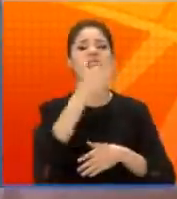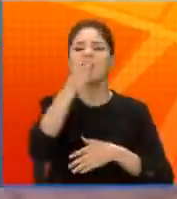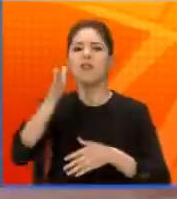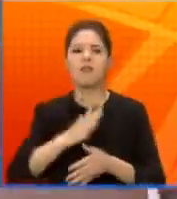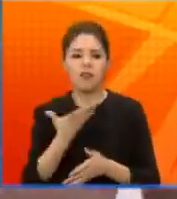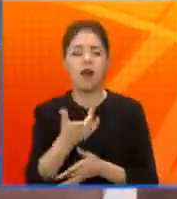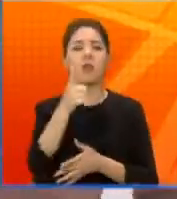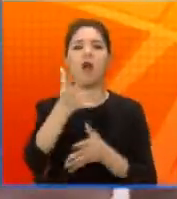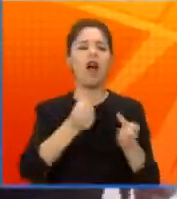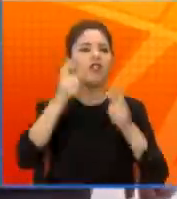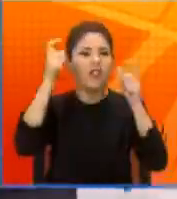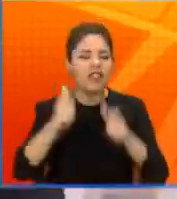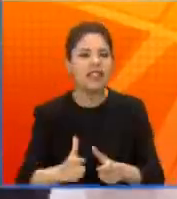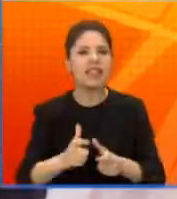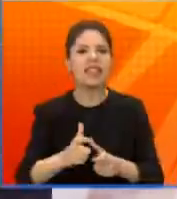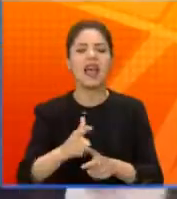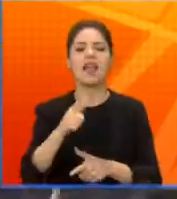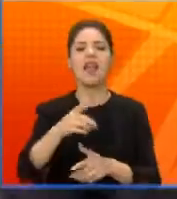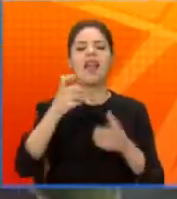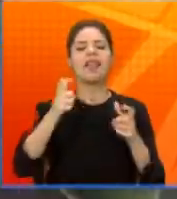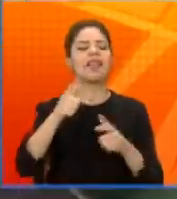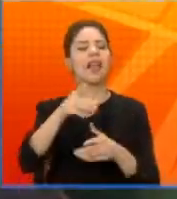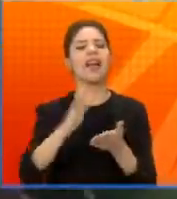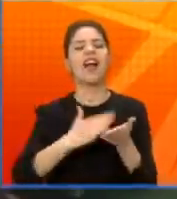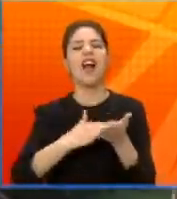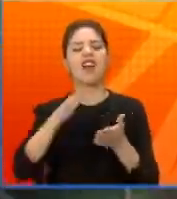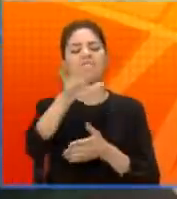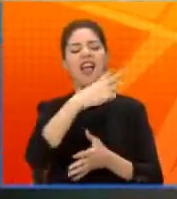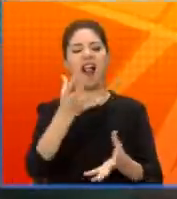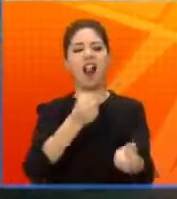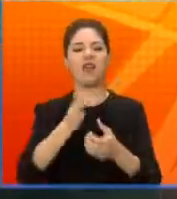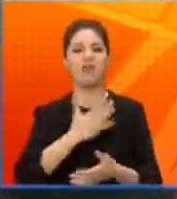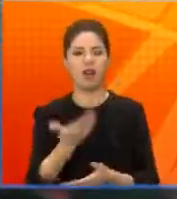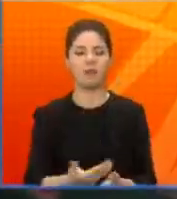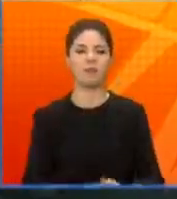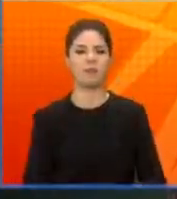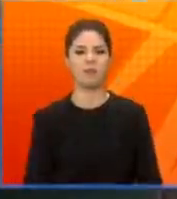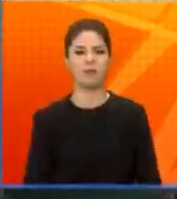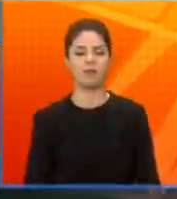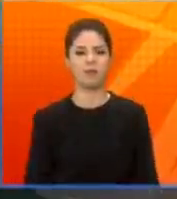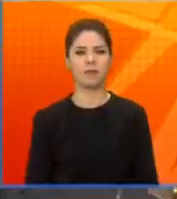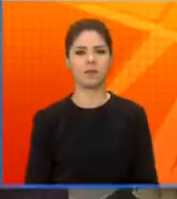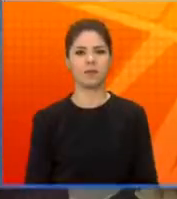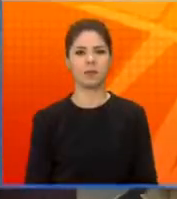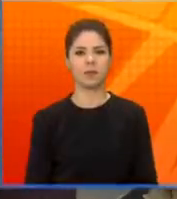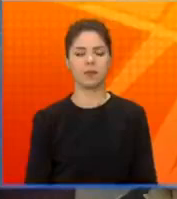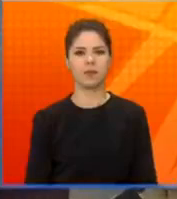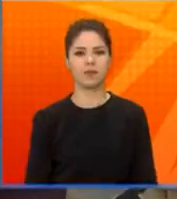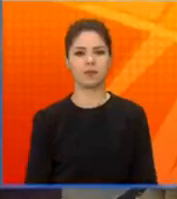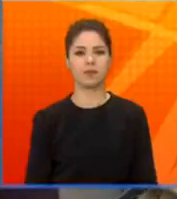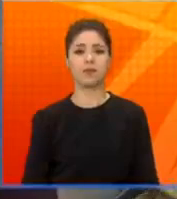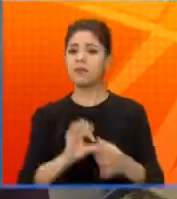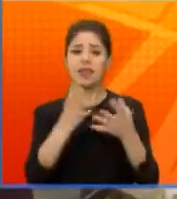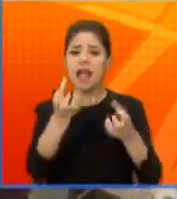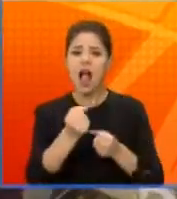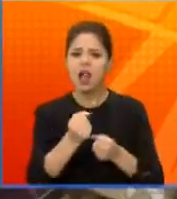tuttu. Alışverişin gözdesi ise kahvaltılıklardı. 11 ayın sultanı geldi, Ramazan geldi, hoş geldi. Ne alıyorlar?